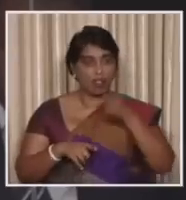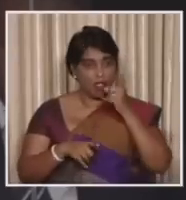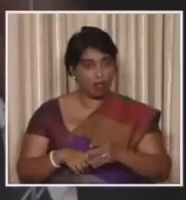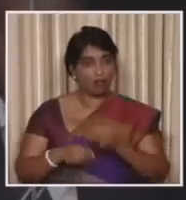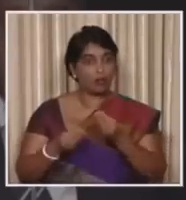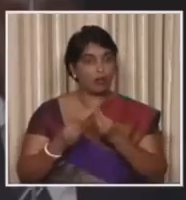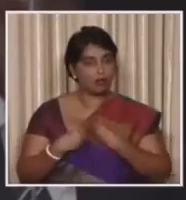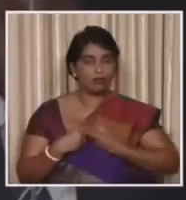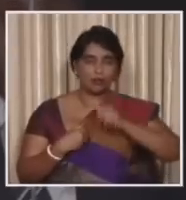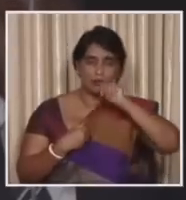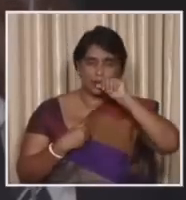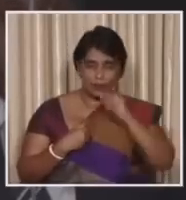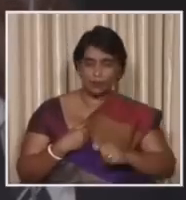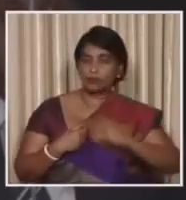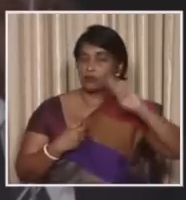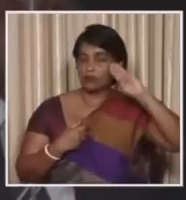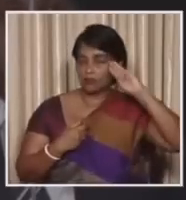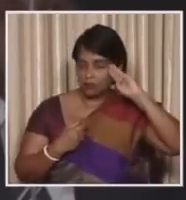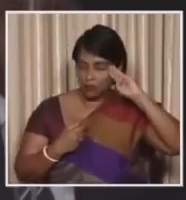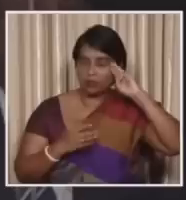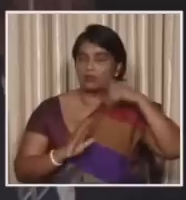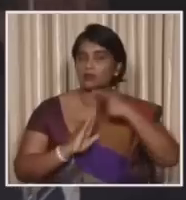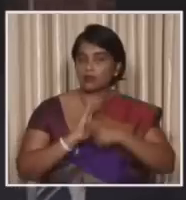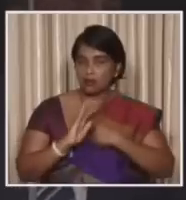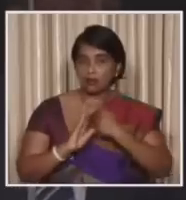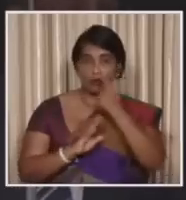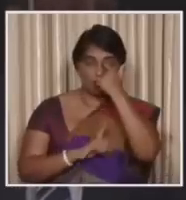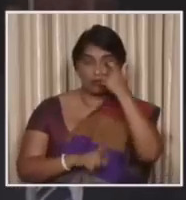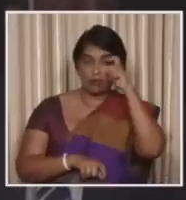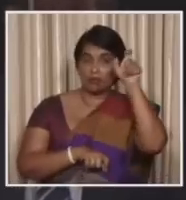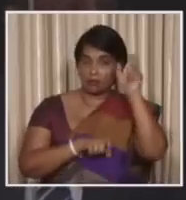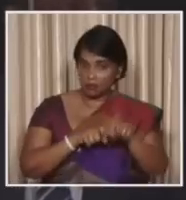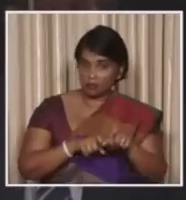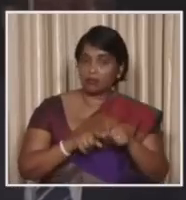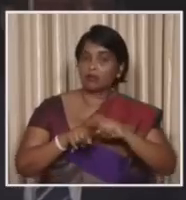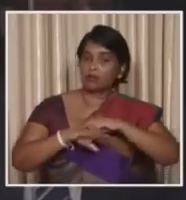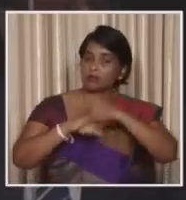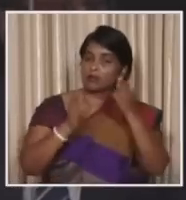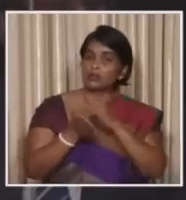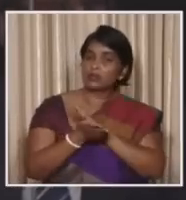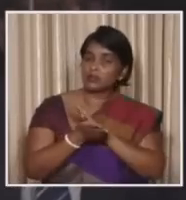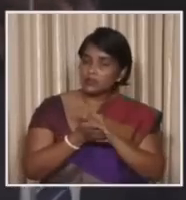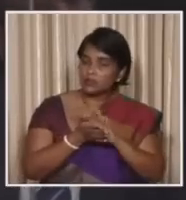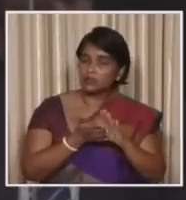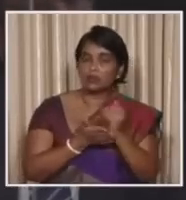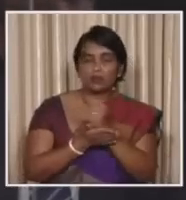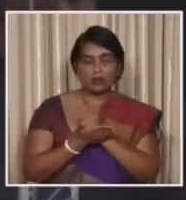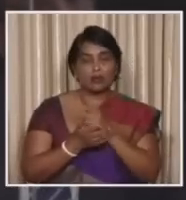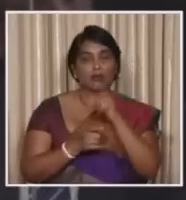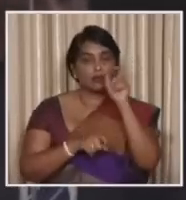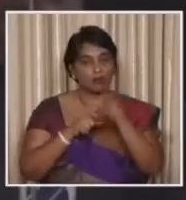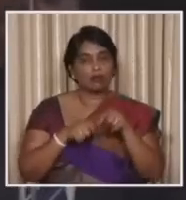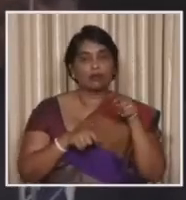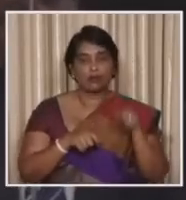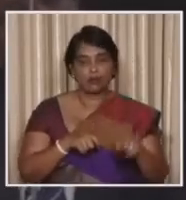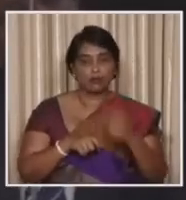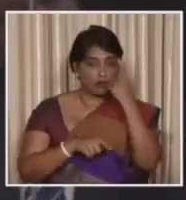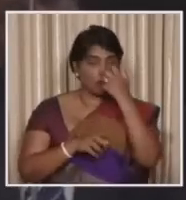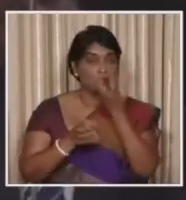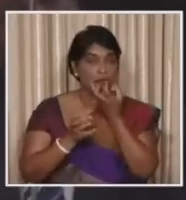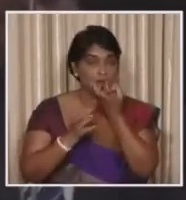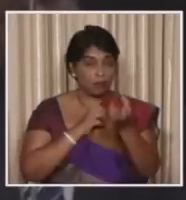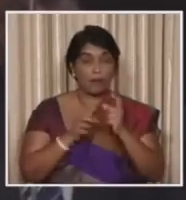ලැබුණොත් අනිවාර්යයෙන්මත් පොරොන්දු වෙනවා මේ රටේ කතෝලික ප්‍රජාවට සහ අනිකු සාමයට ලැදි සියලුම ජනතාවට මේ පාස්කු